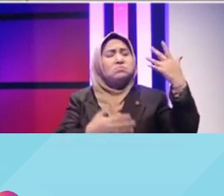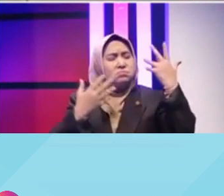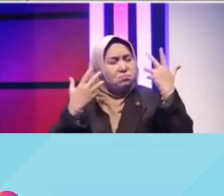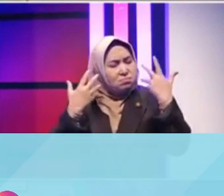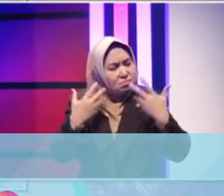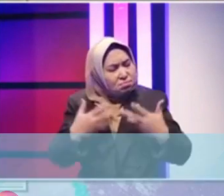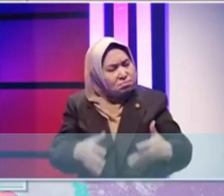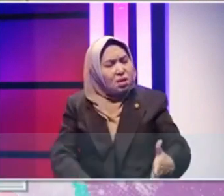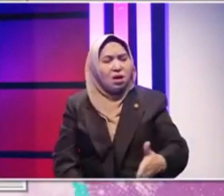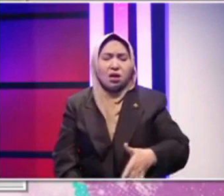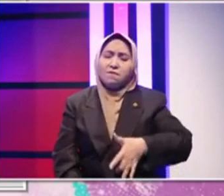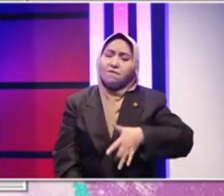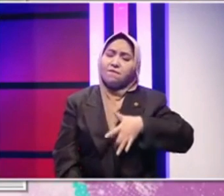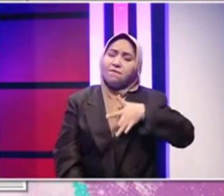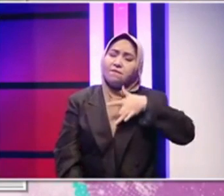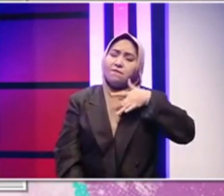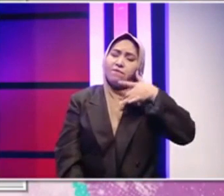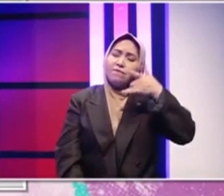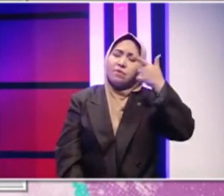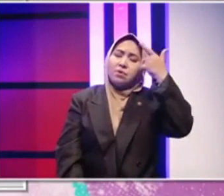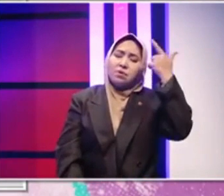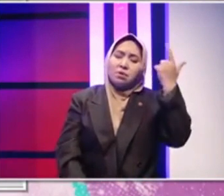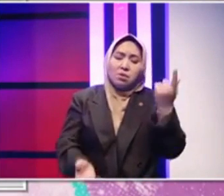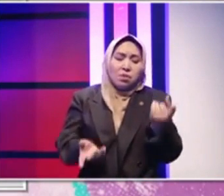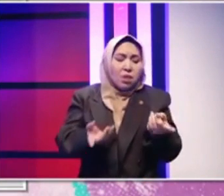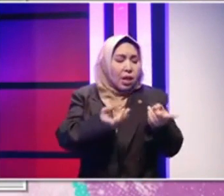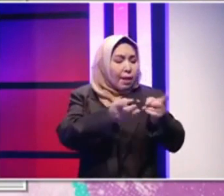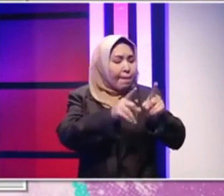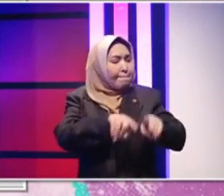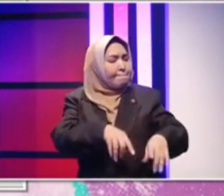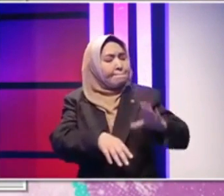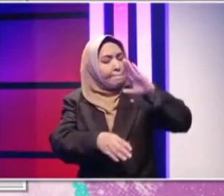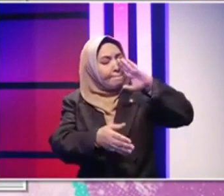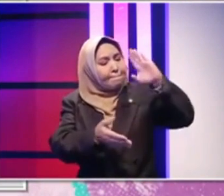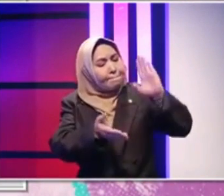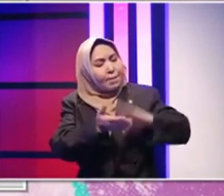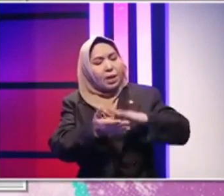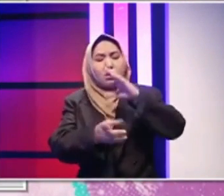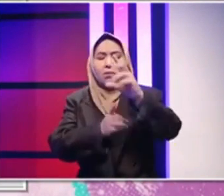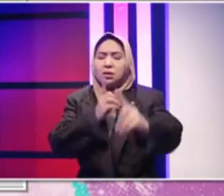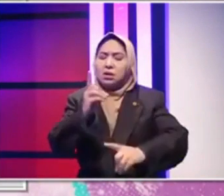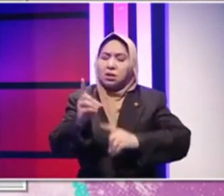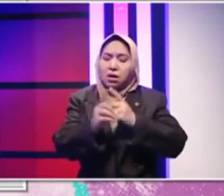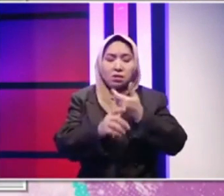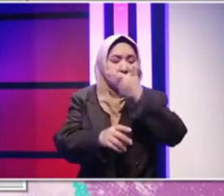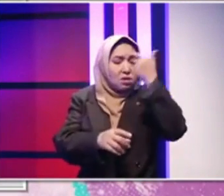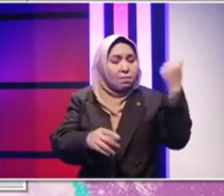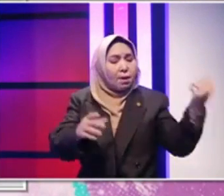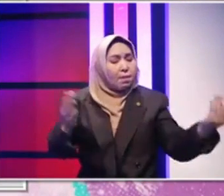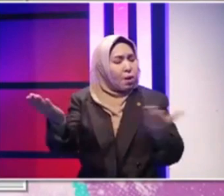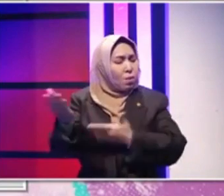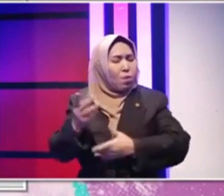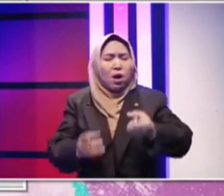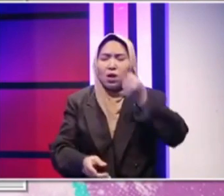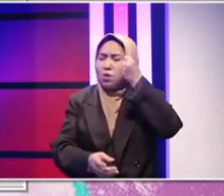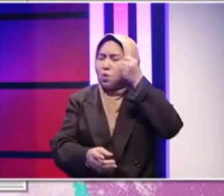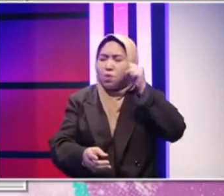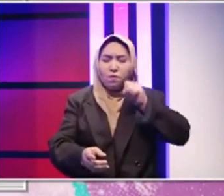ذاقوا وبال أمرهم ولهم عذاب